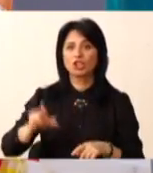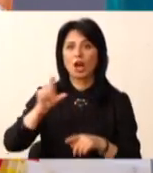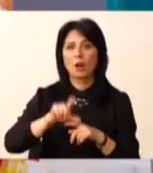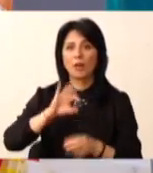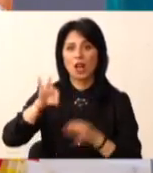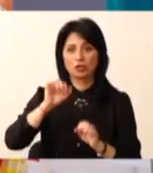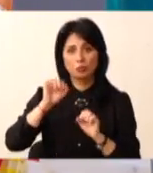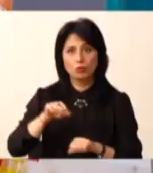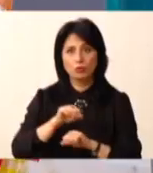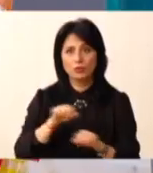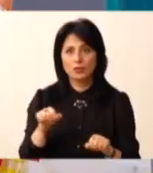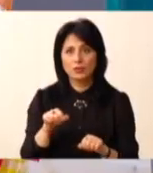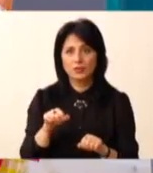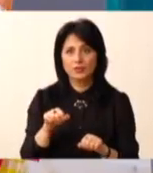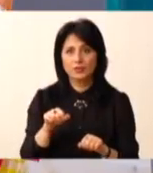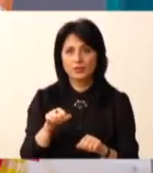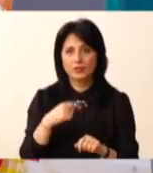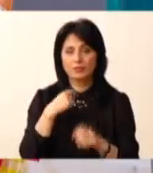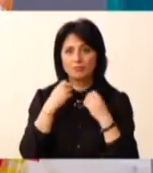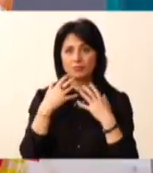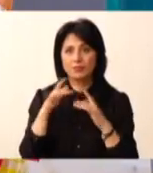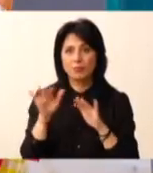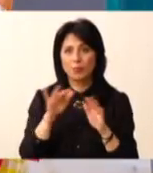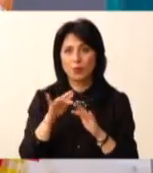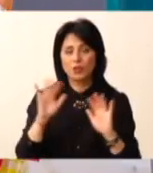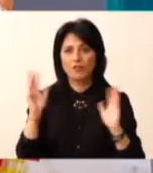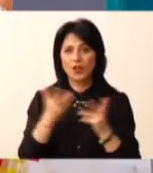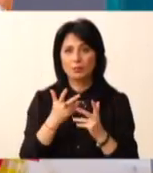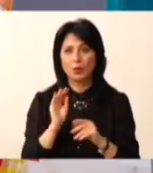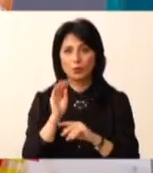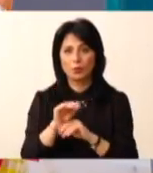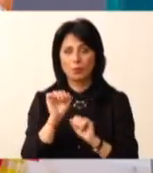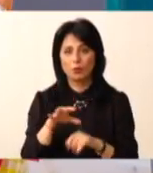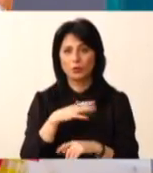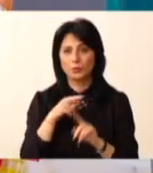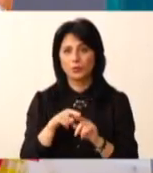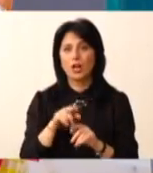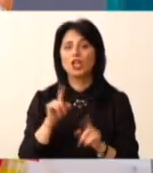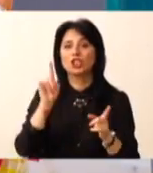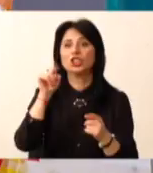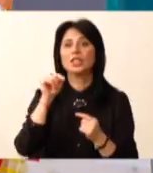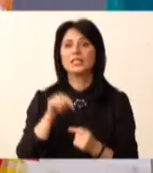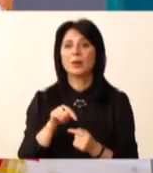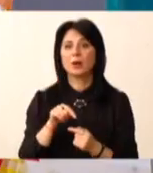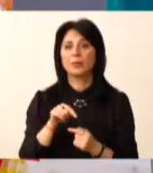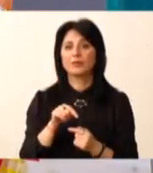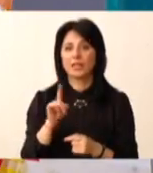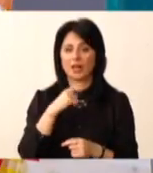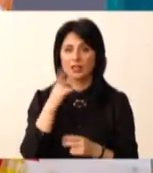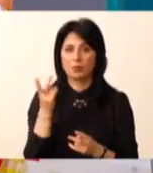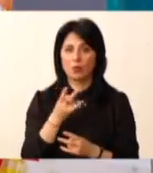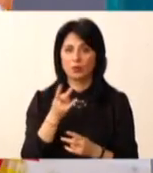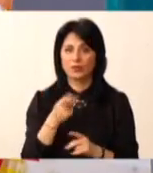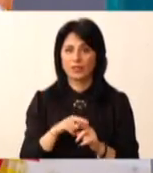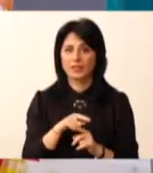რაოდენობით მოხმარება მოქმედებს თუ არა აუტოიმუნური პროცესის გააქტიურობაზე. შესაბამისად, რა თქმა